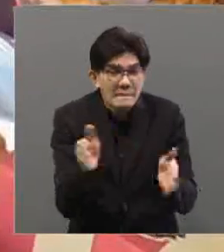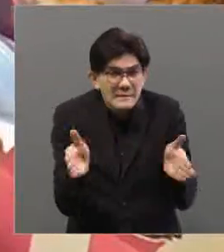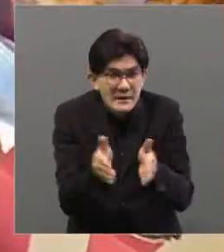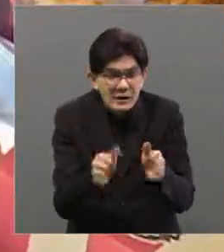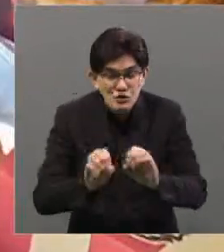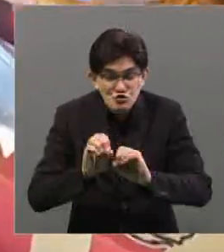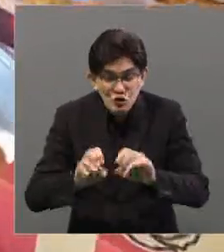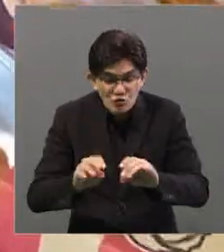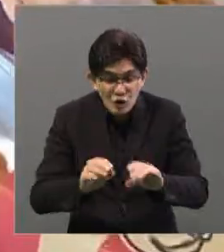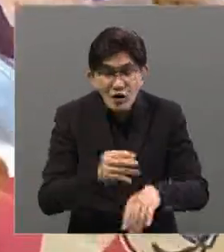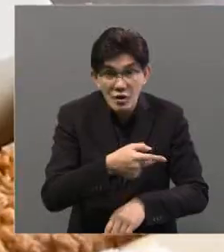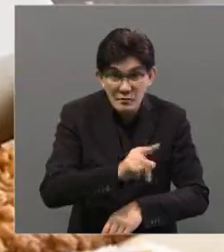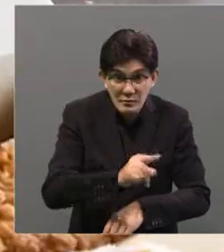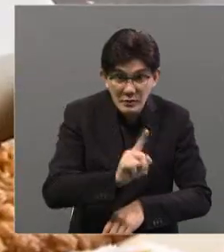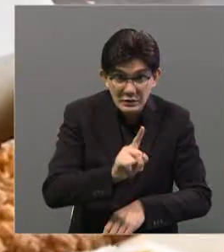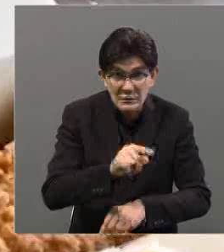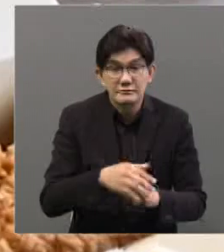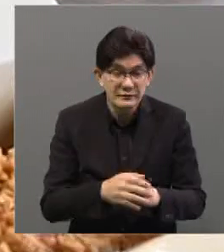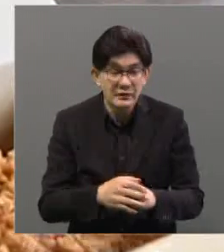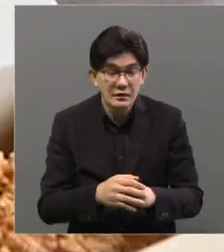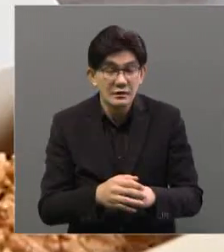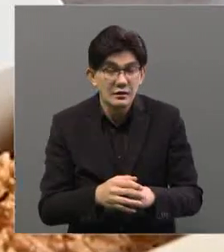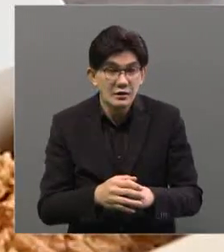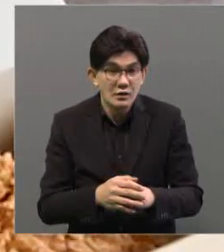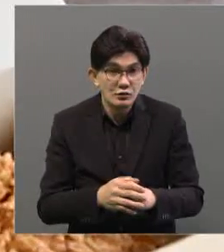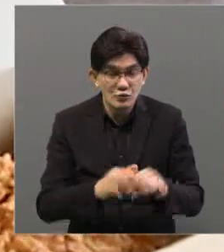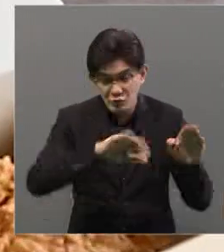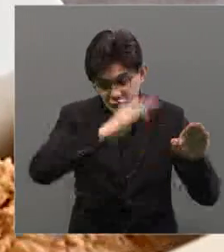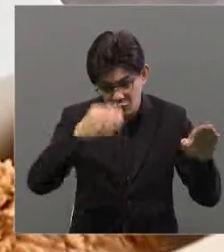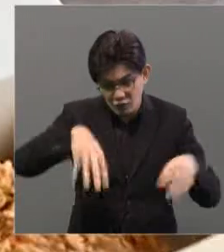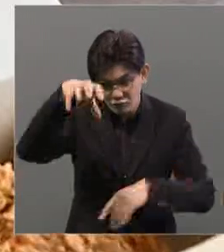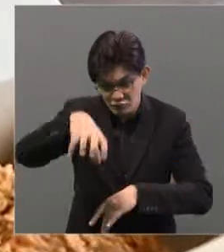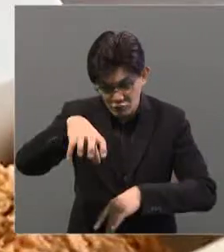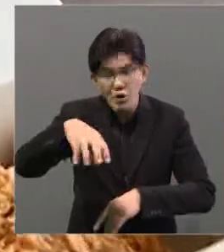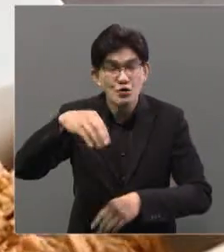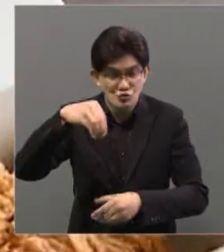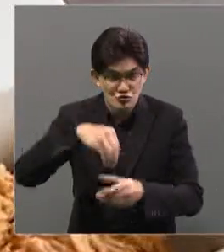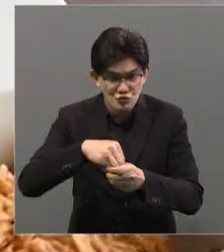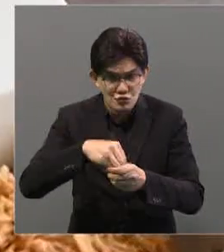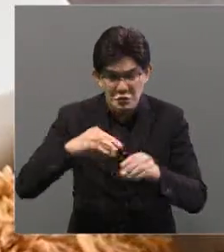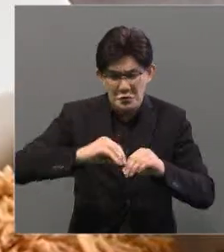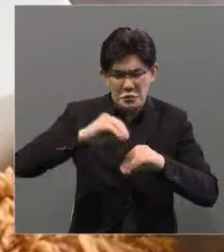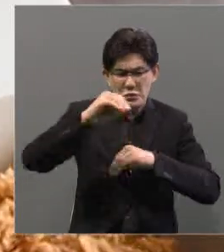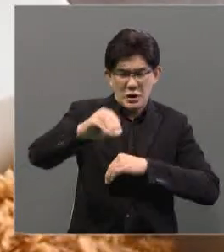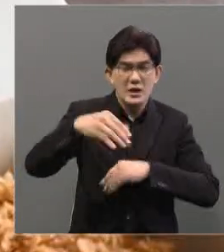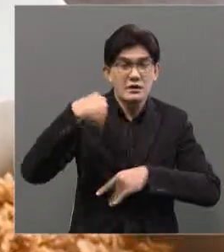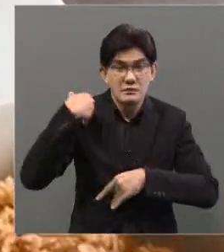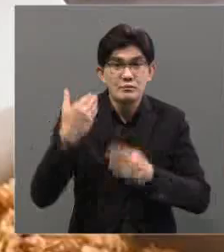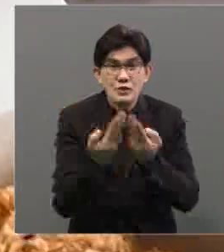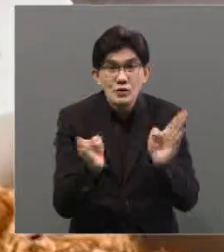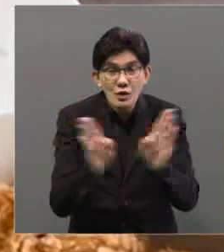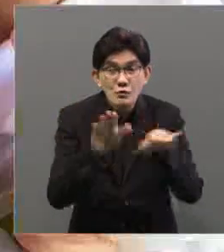ดเล็กเปิดสอนระดับชั้นประถมศึกษาตั้งอยู่ในหุบเขาผืนป่าสแกราดซึ่งเป็นถิ่นทุรกันดารทางด้านครอบครัวของ